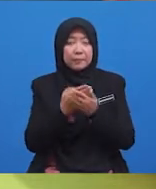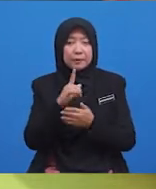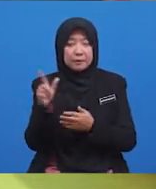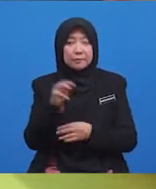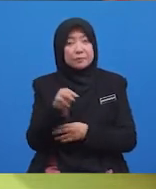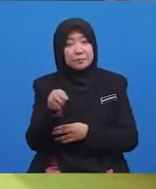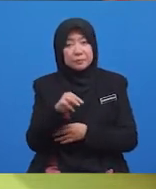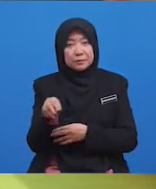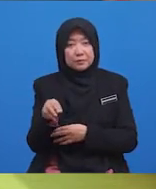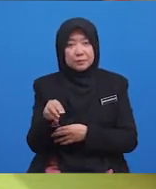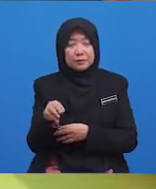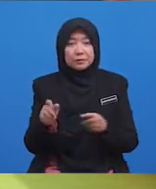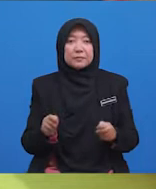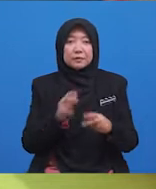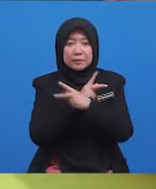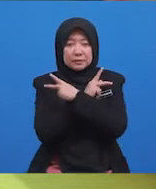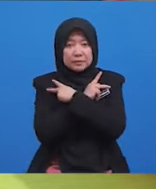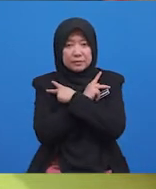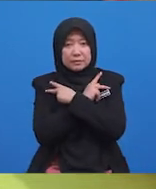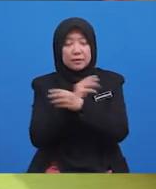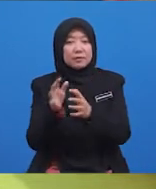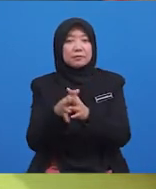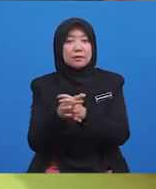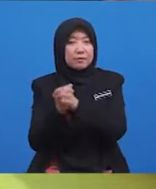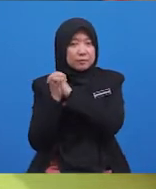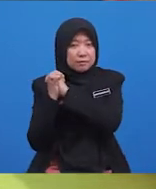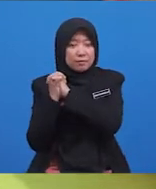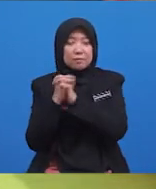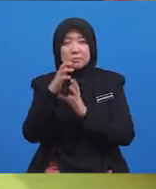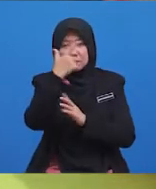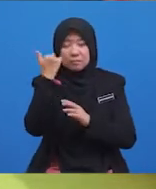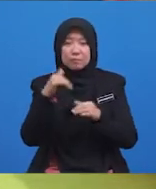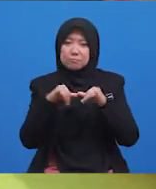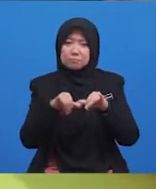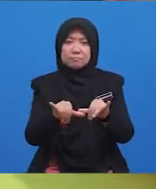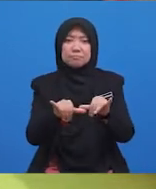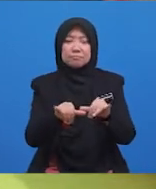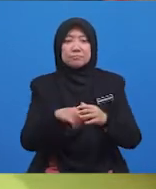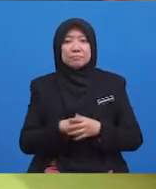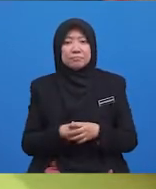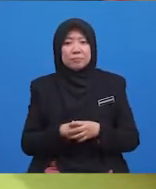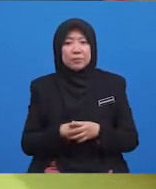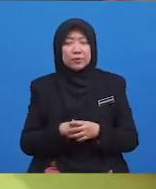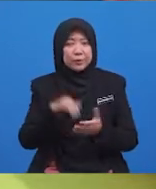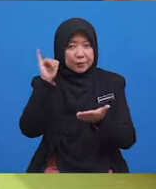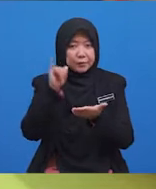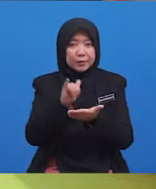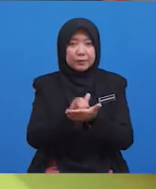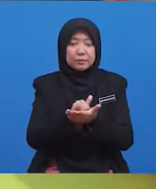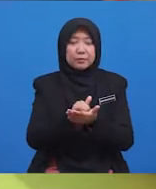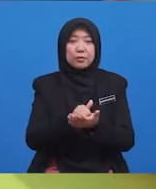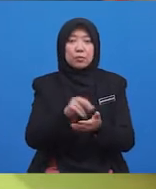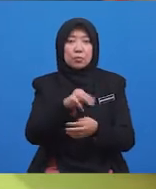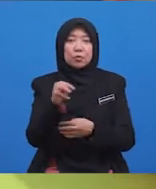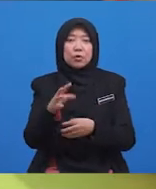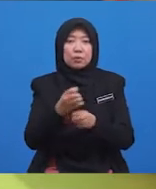Baiklah murid-murid. Terima kasih dan tahniah kerana masih tidak berganjak dari tempat duduk masing-masing. Cikgu yakin